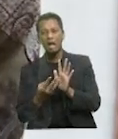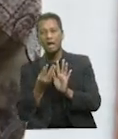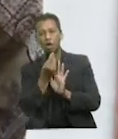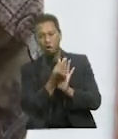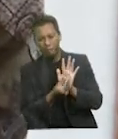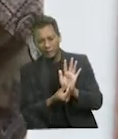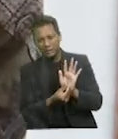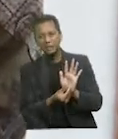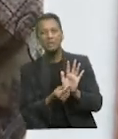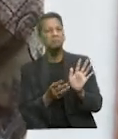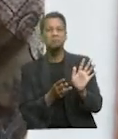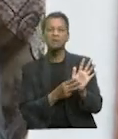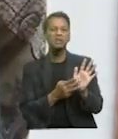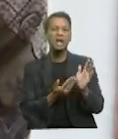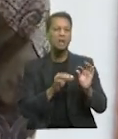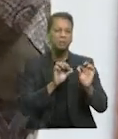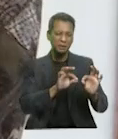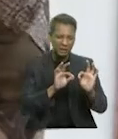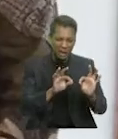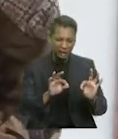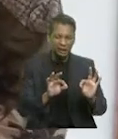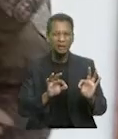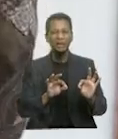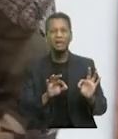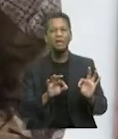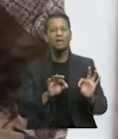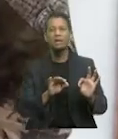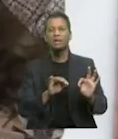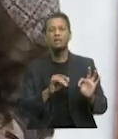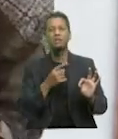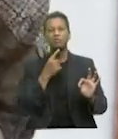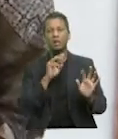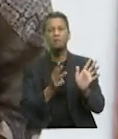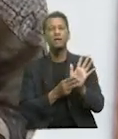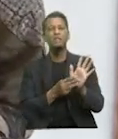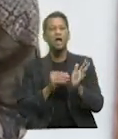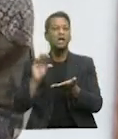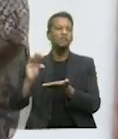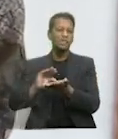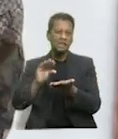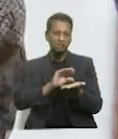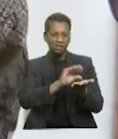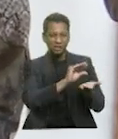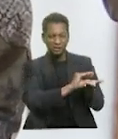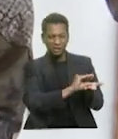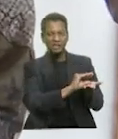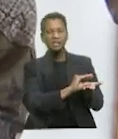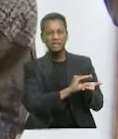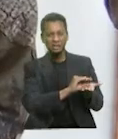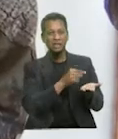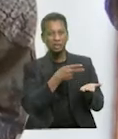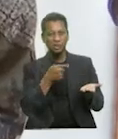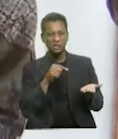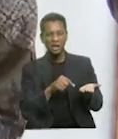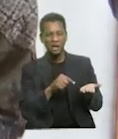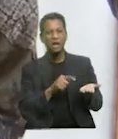ini pendidikan, ya, kemudian juga masalah investasi yang harus masuk besar-besaran di Indonesia, kemudian